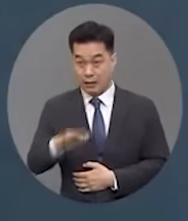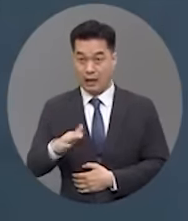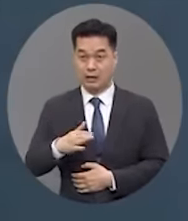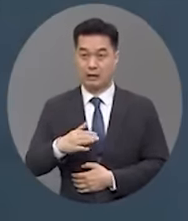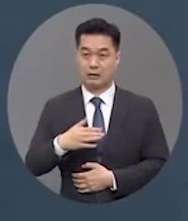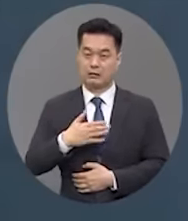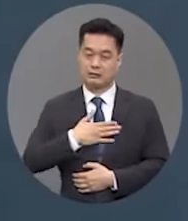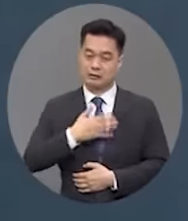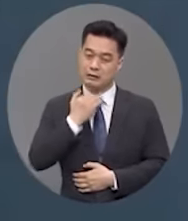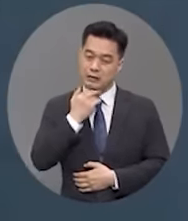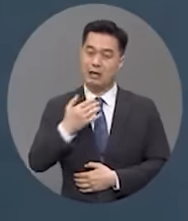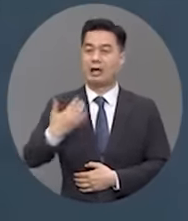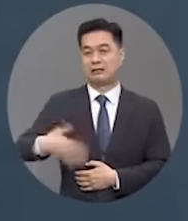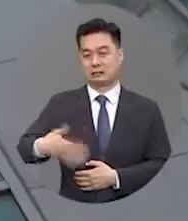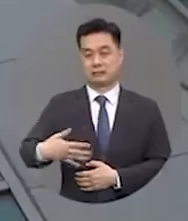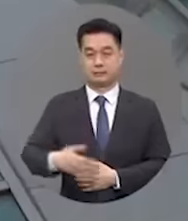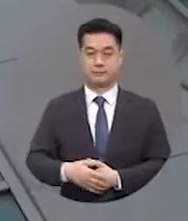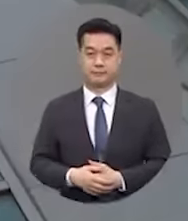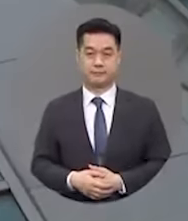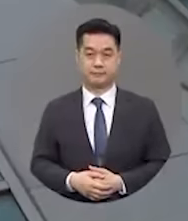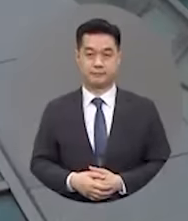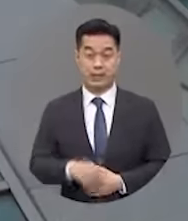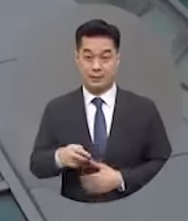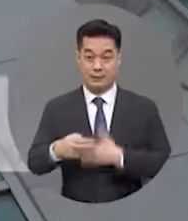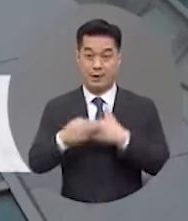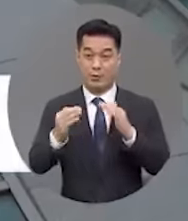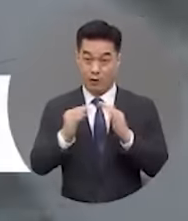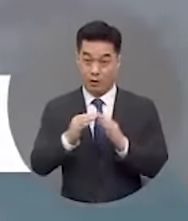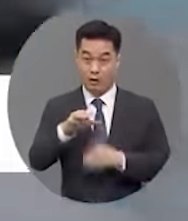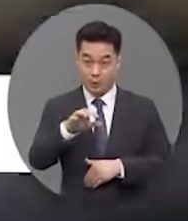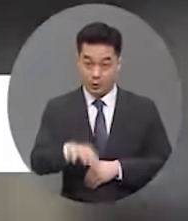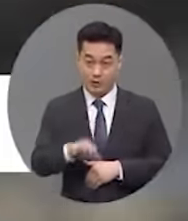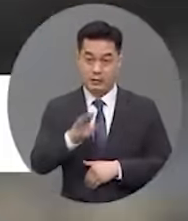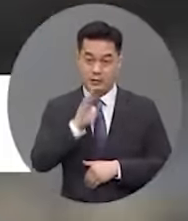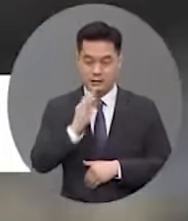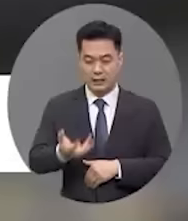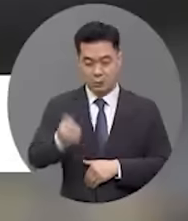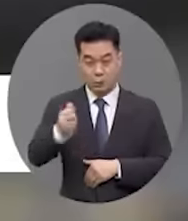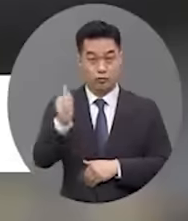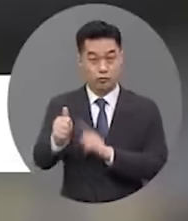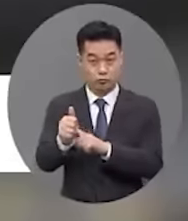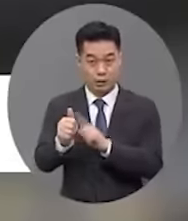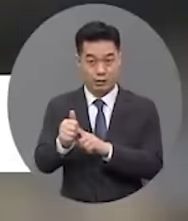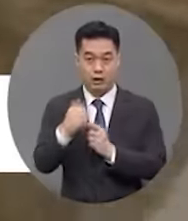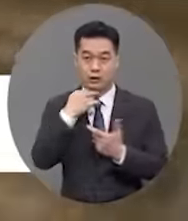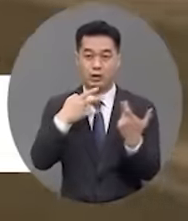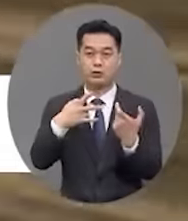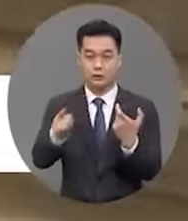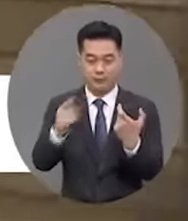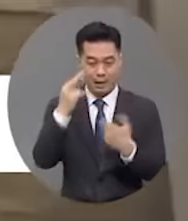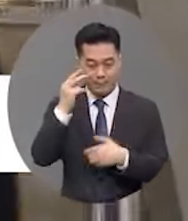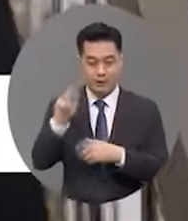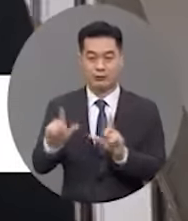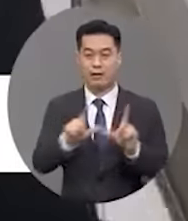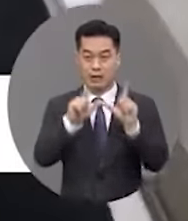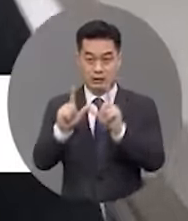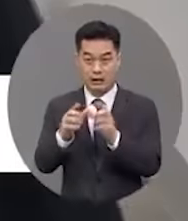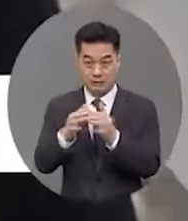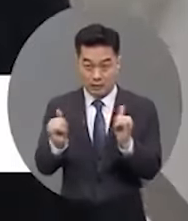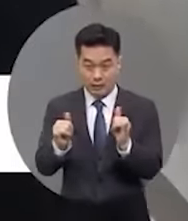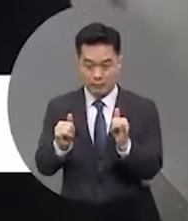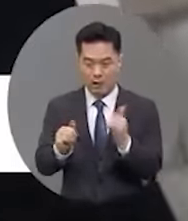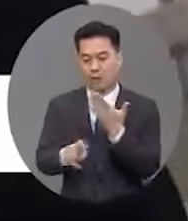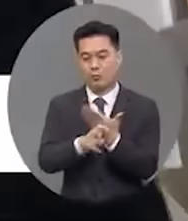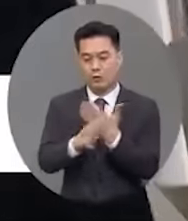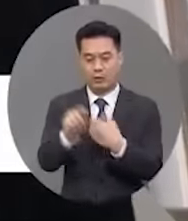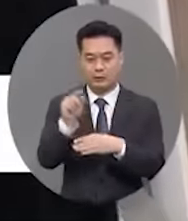정도 나이는 안 됐고. 이 병원의 경우 실제 소유주가 의사가 아닌 60대 재미교포 여성이라는 불법